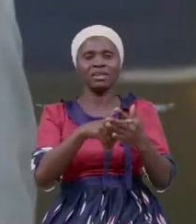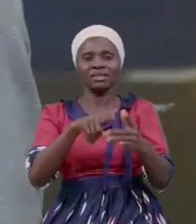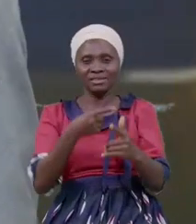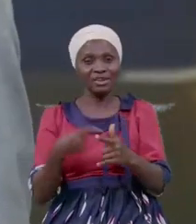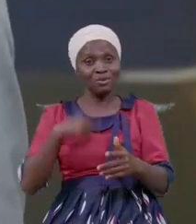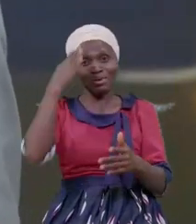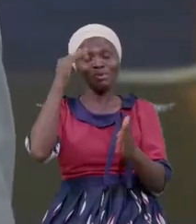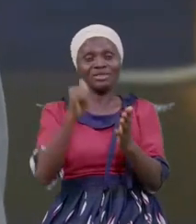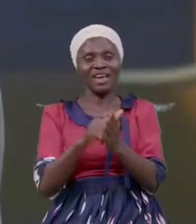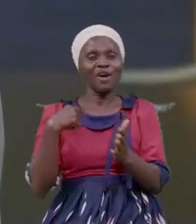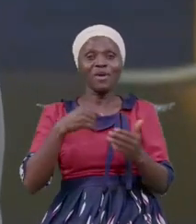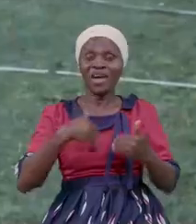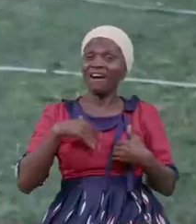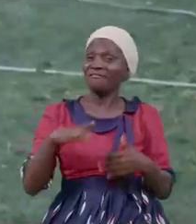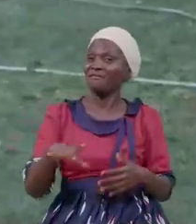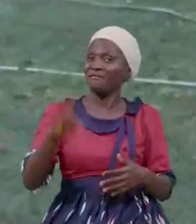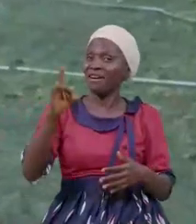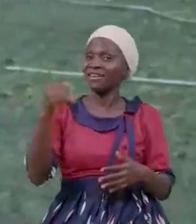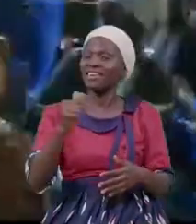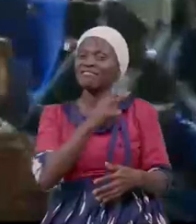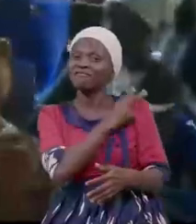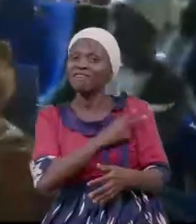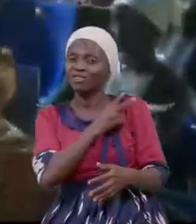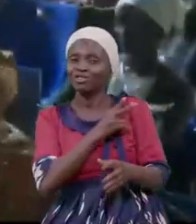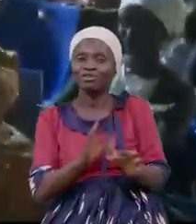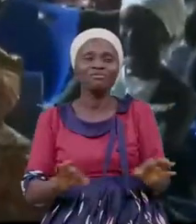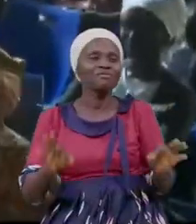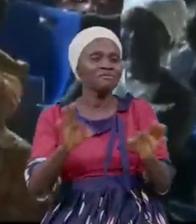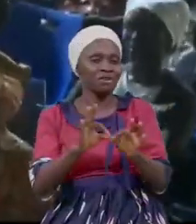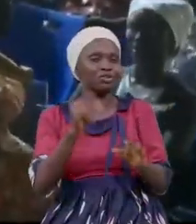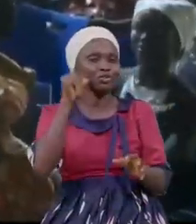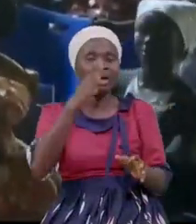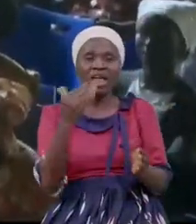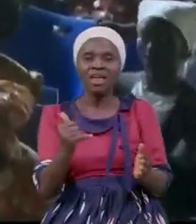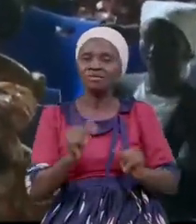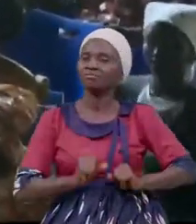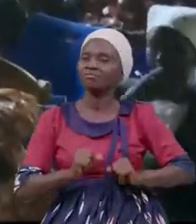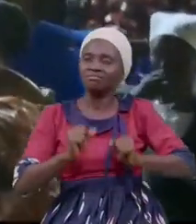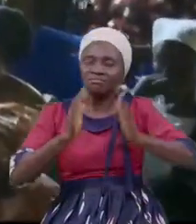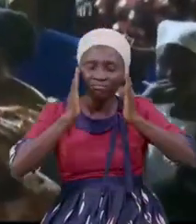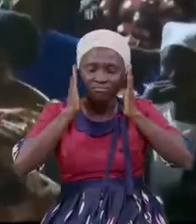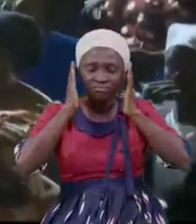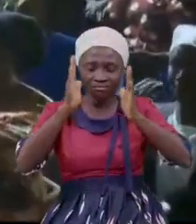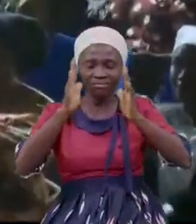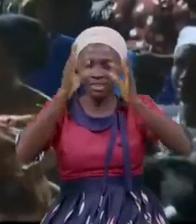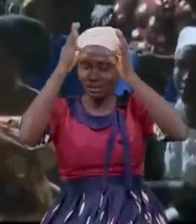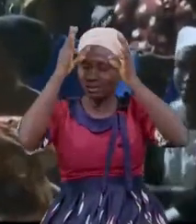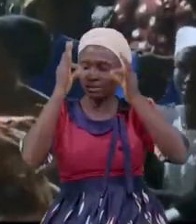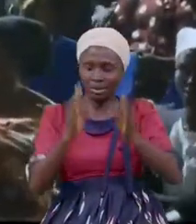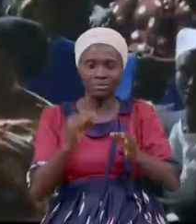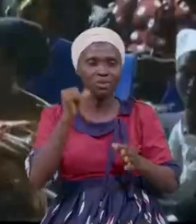et sache que nous avons trouvé une femme vertueuse une femme dédié une femme